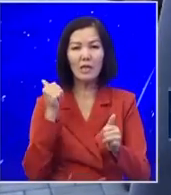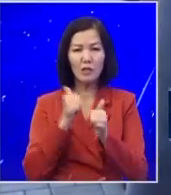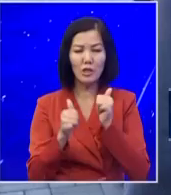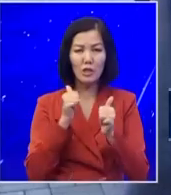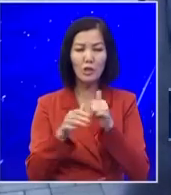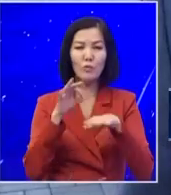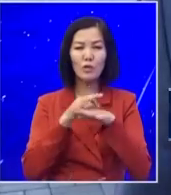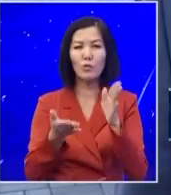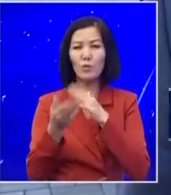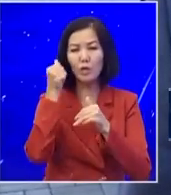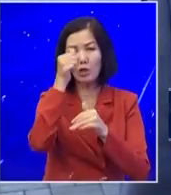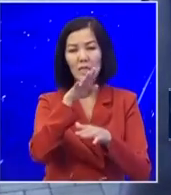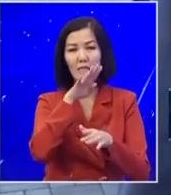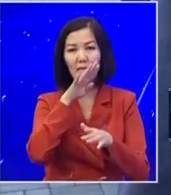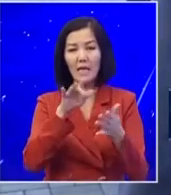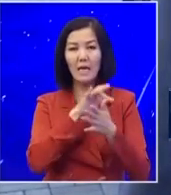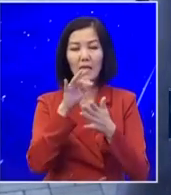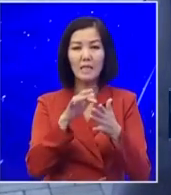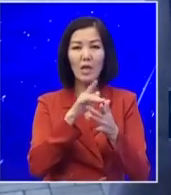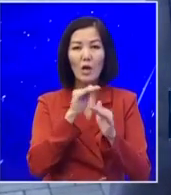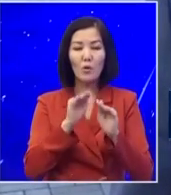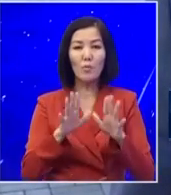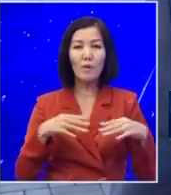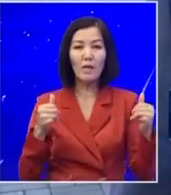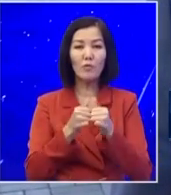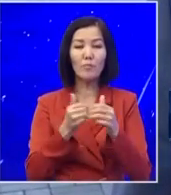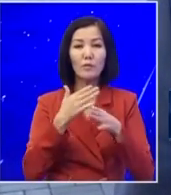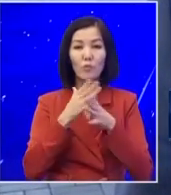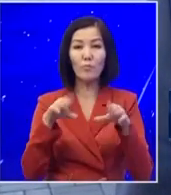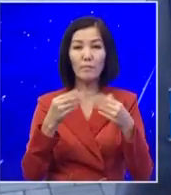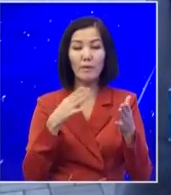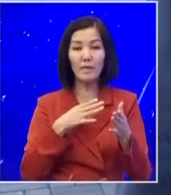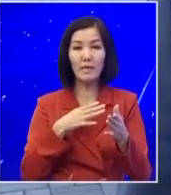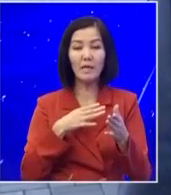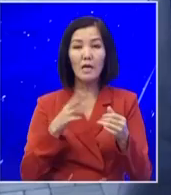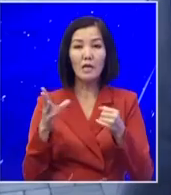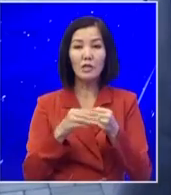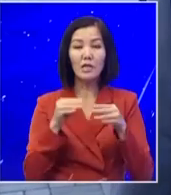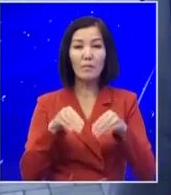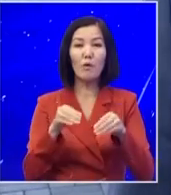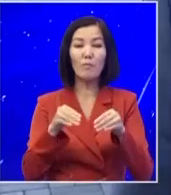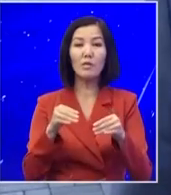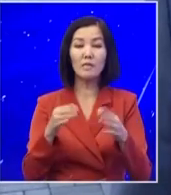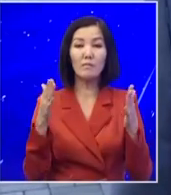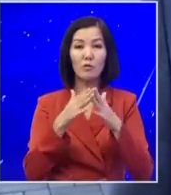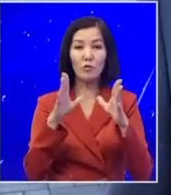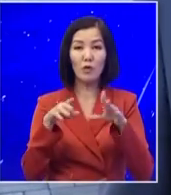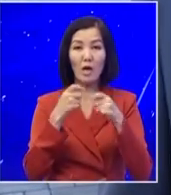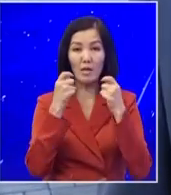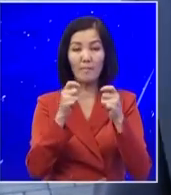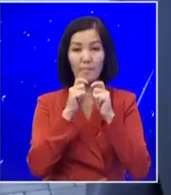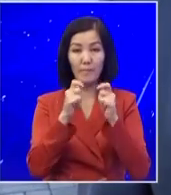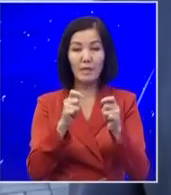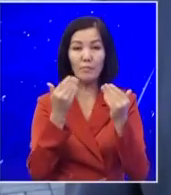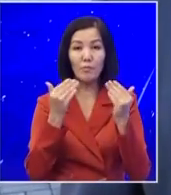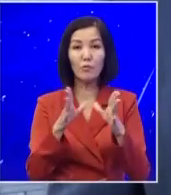Мысалы, алдыңғы жылы Текелдегі көп балалы отбасылардың біріне көмек қолын создық. Жер мен бау-бақшасы бар үй алып бердік. Әлі күнге дейін